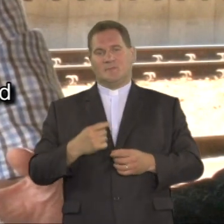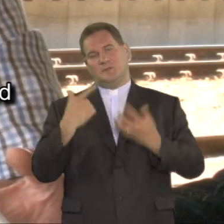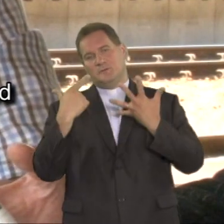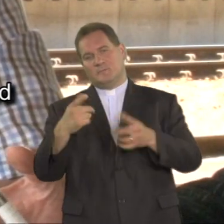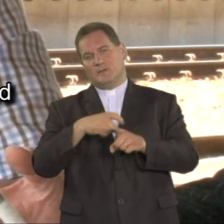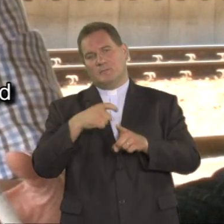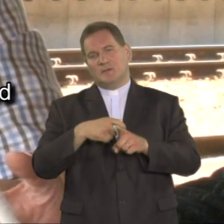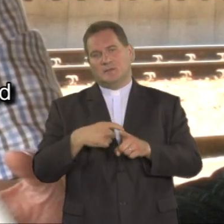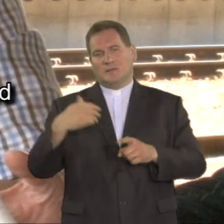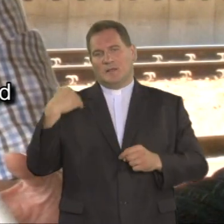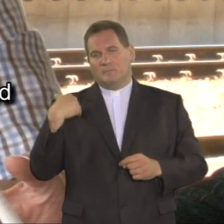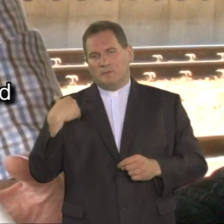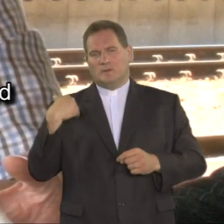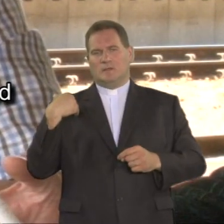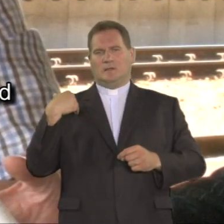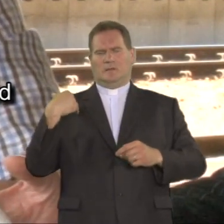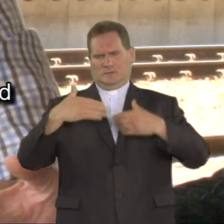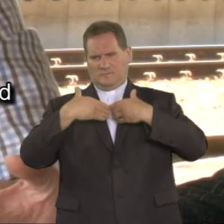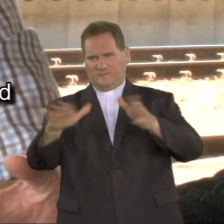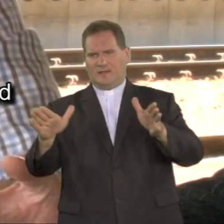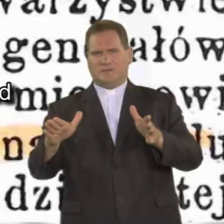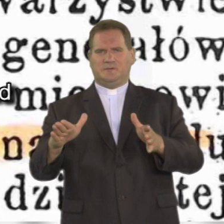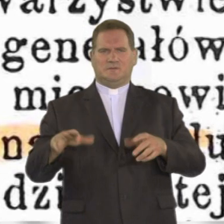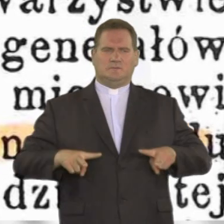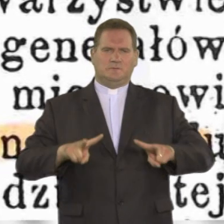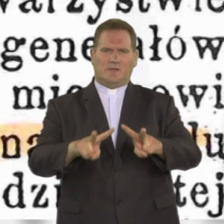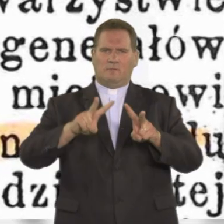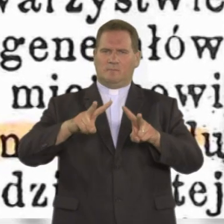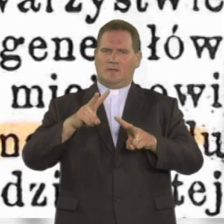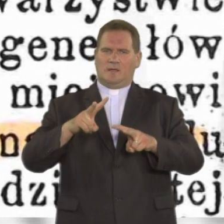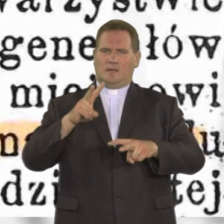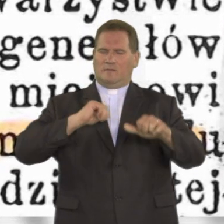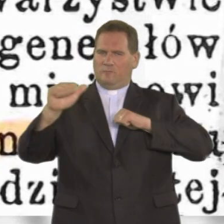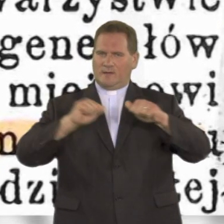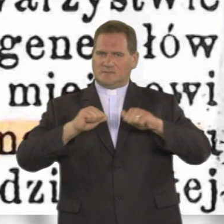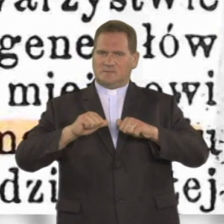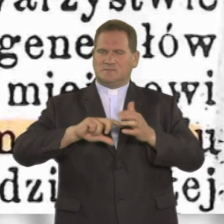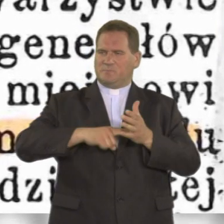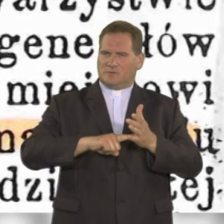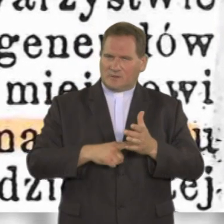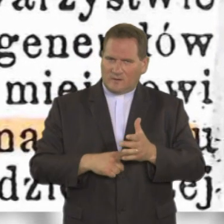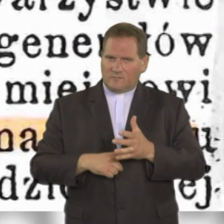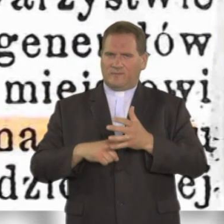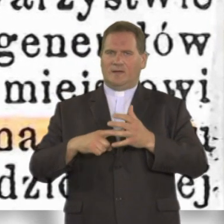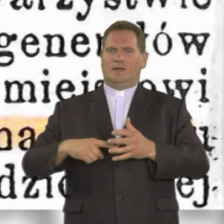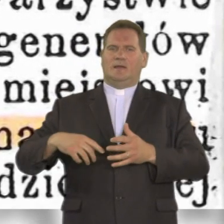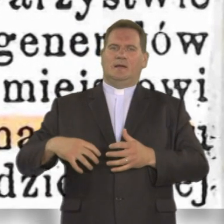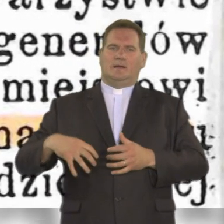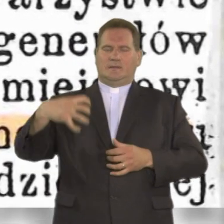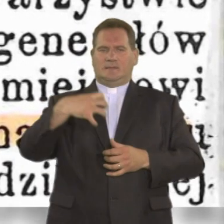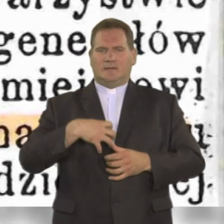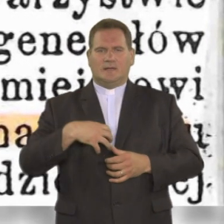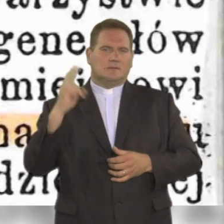to takie oficjalne otwarcie z udziałem władz. Z Piotrkowa, sędzia pokoju Smaczyński, lokalnych dyrektor gimnazjum i naczelnik